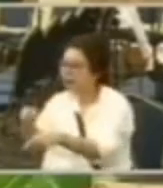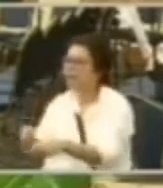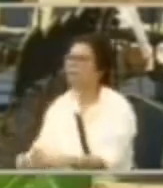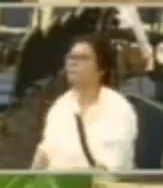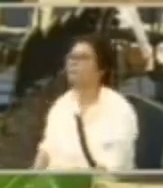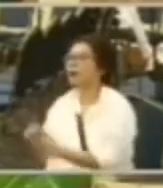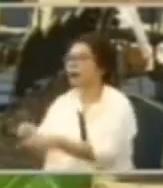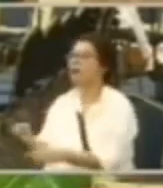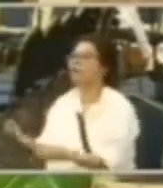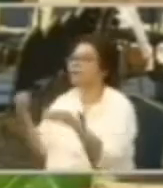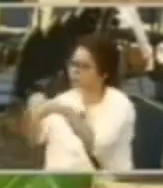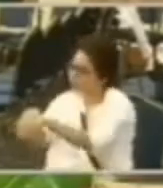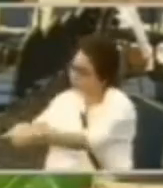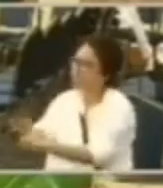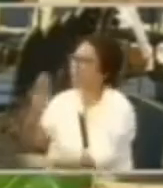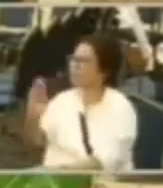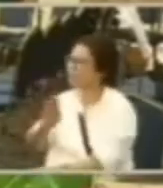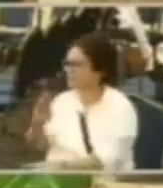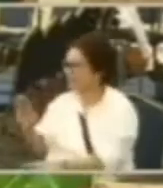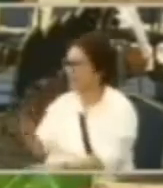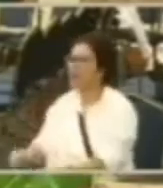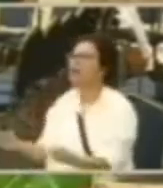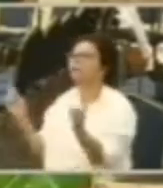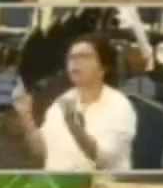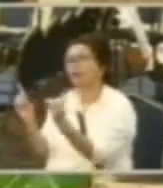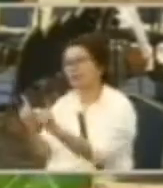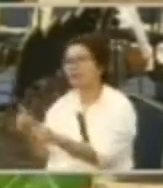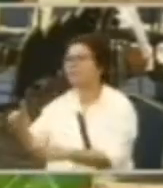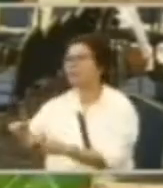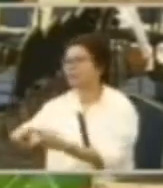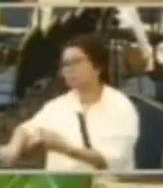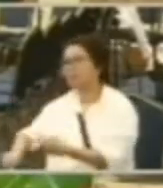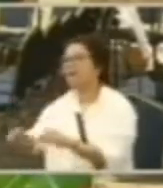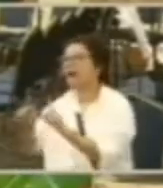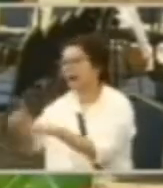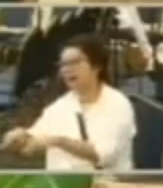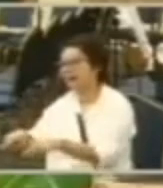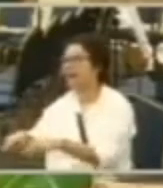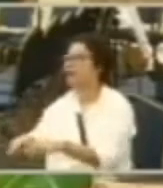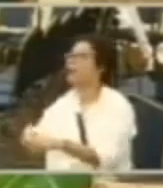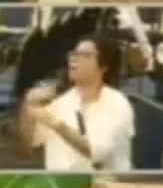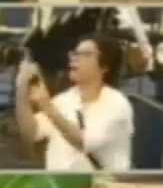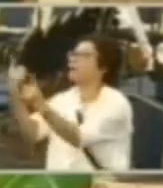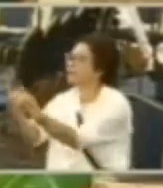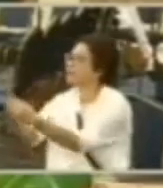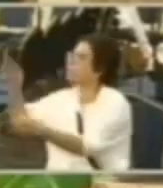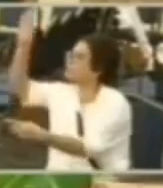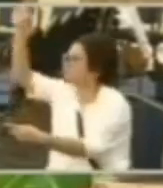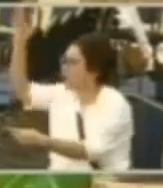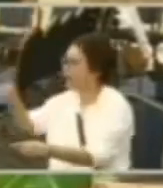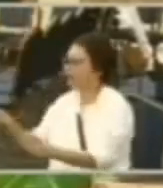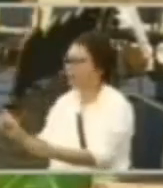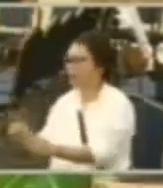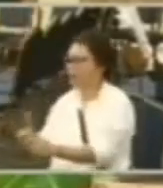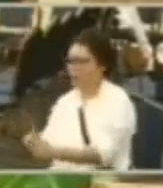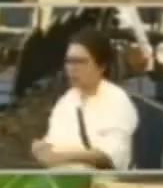teman? Dan dia dengan senang berkata, Romo, saya misa cari Tuhan bersama teman-teman.